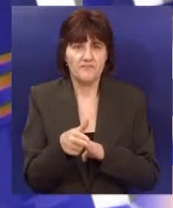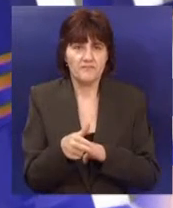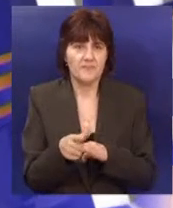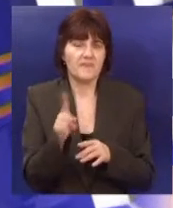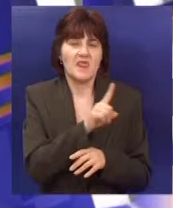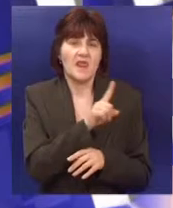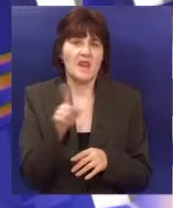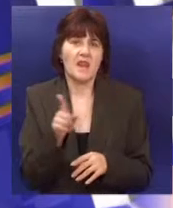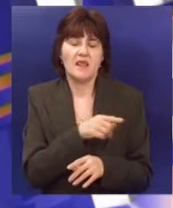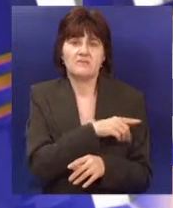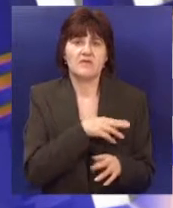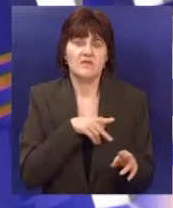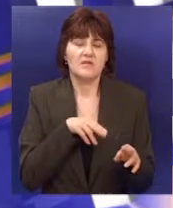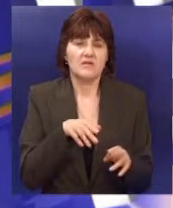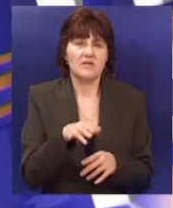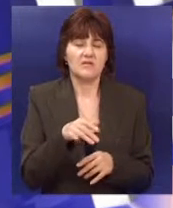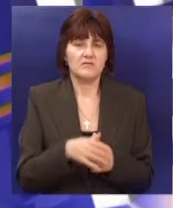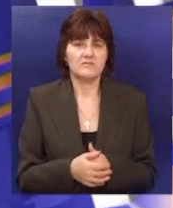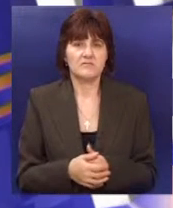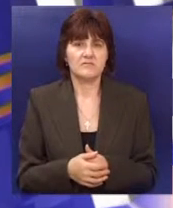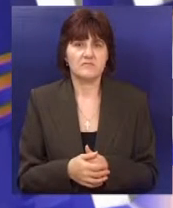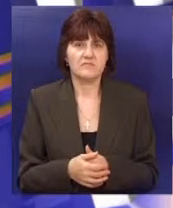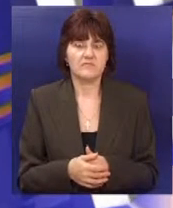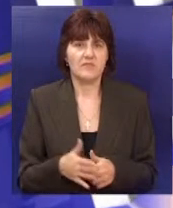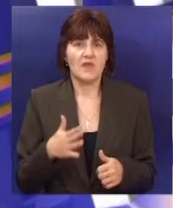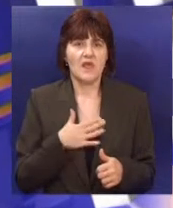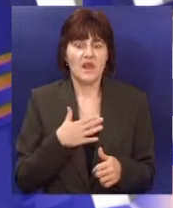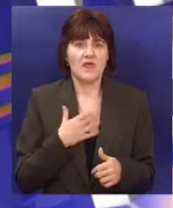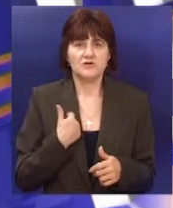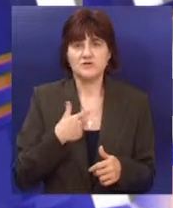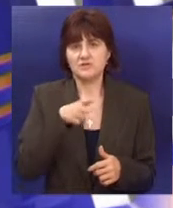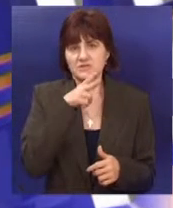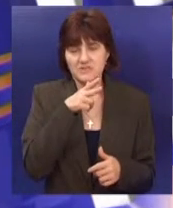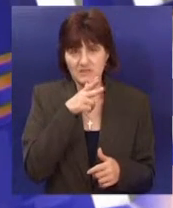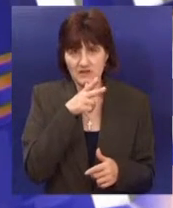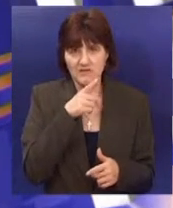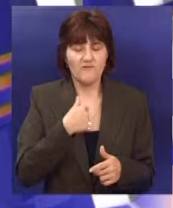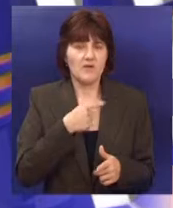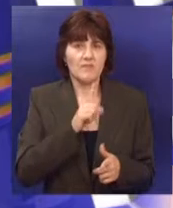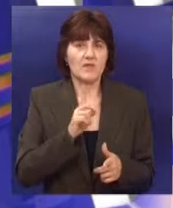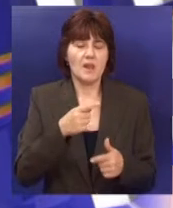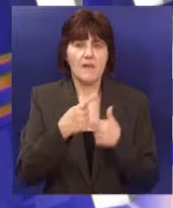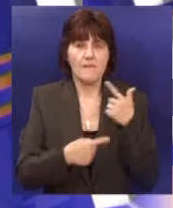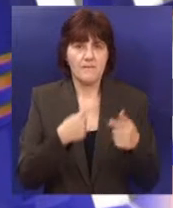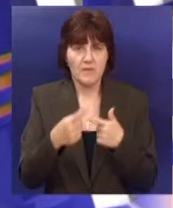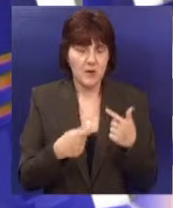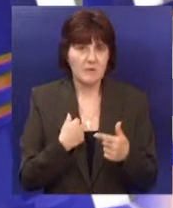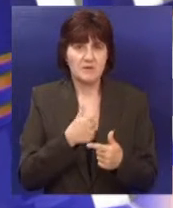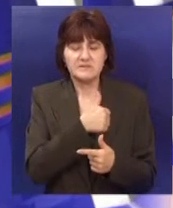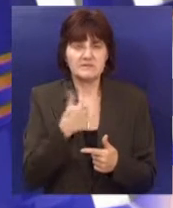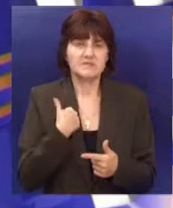im se ne smije ugrožavati osnovno pravo slobode kretanja. Naši zahtjevi se nisu promijenili, ništa